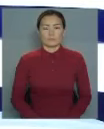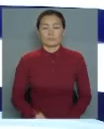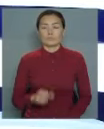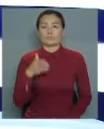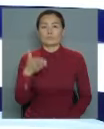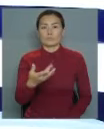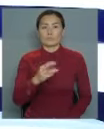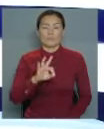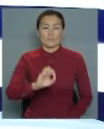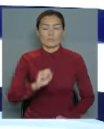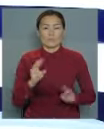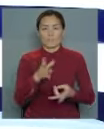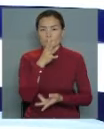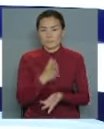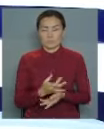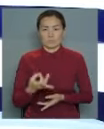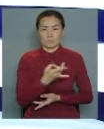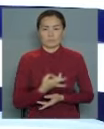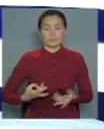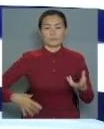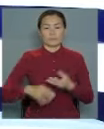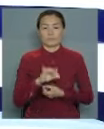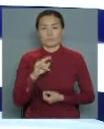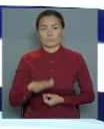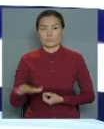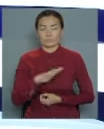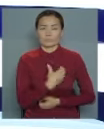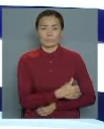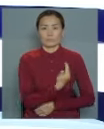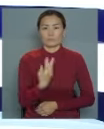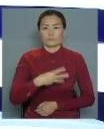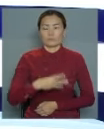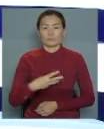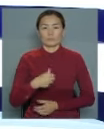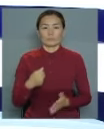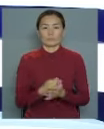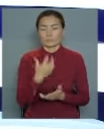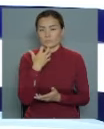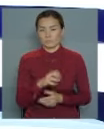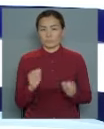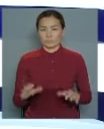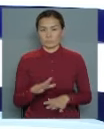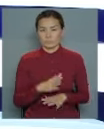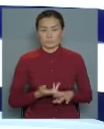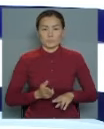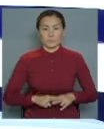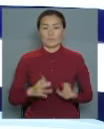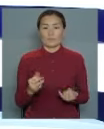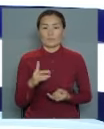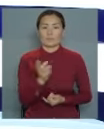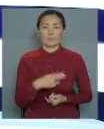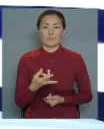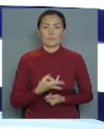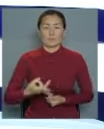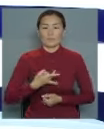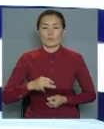Алдағы өрт қауіпті кезеңде республиканың батыс бөлігінде температура 30 градусқа дейін жоғарлауы мүмкін. Осыған орай Махамбет